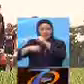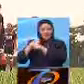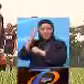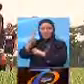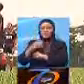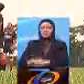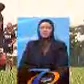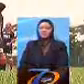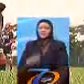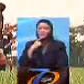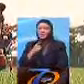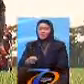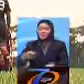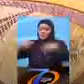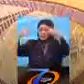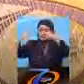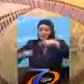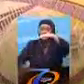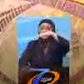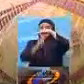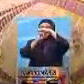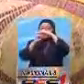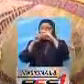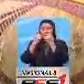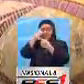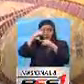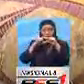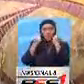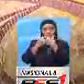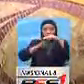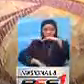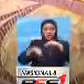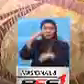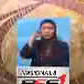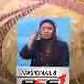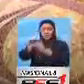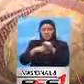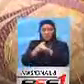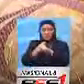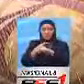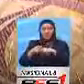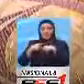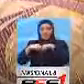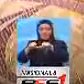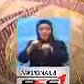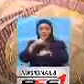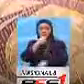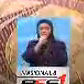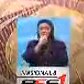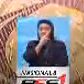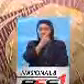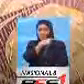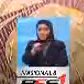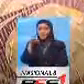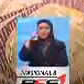top division kesatuan rugby Asia 2016 bawah 19 tahun ini akan berlangsung pada 11 hingga 17 disember ini di stadium